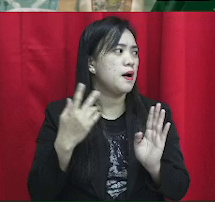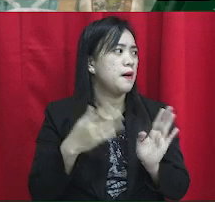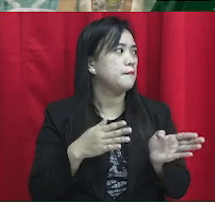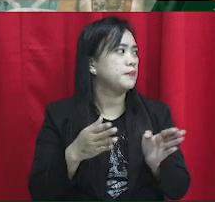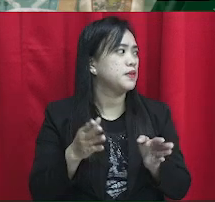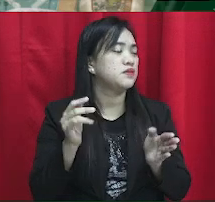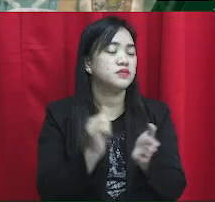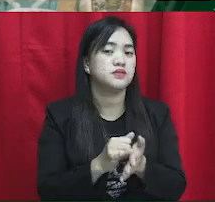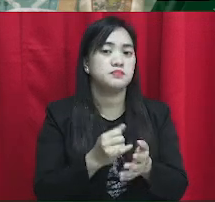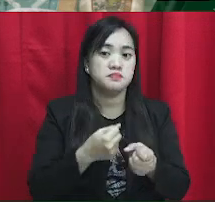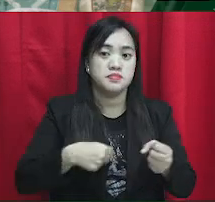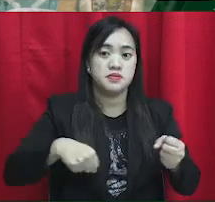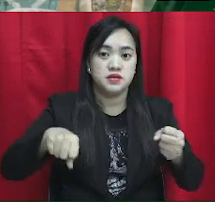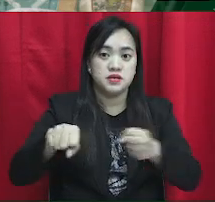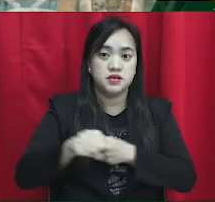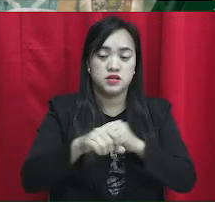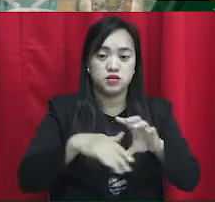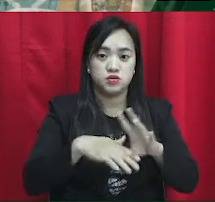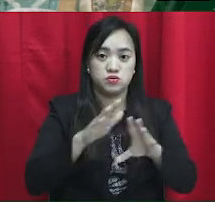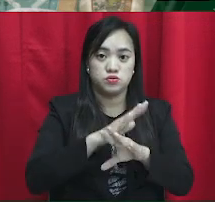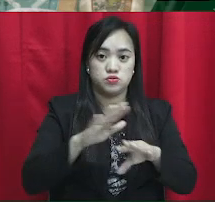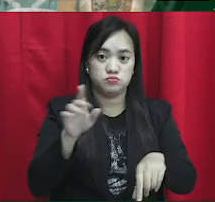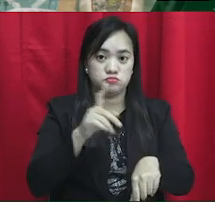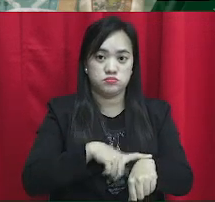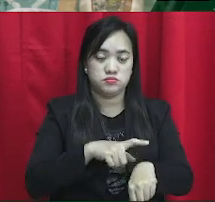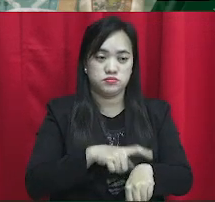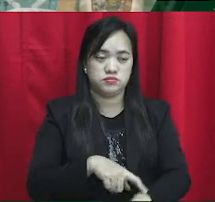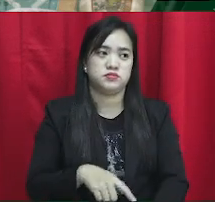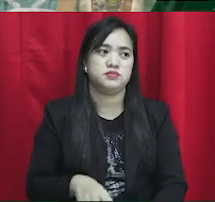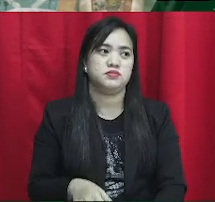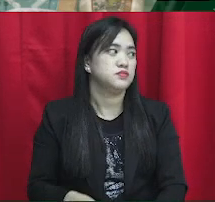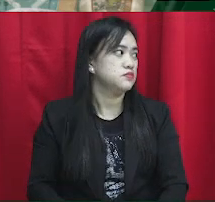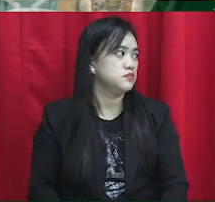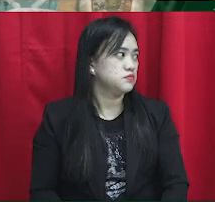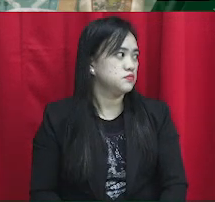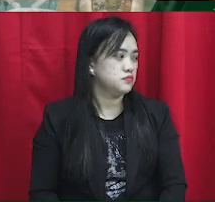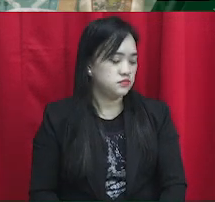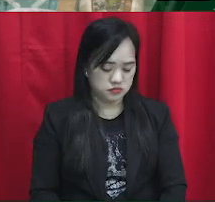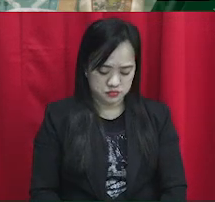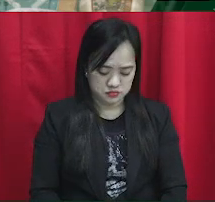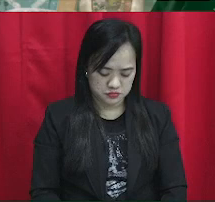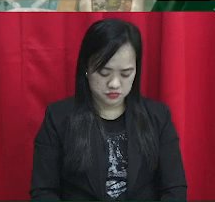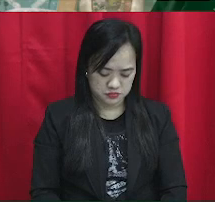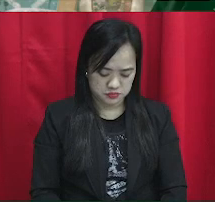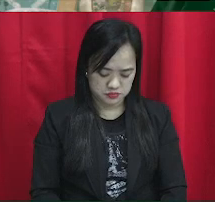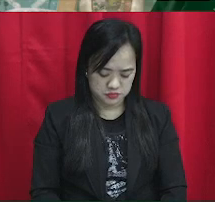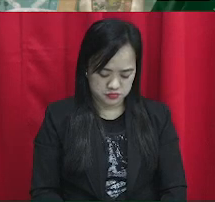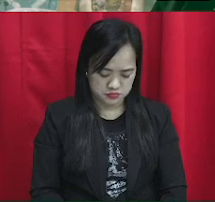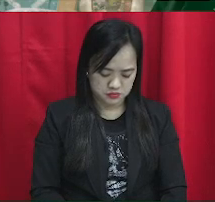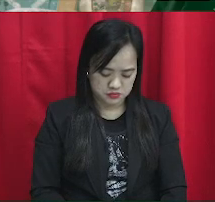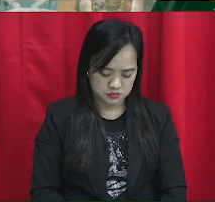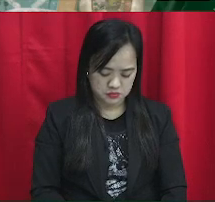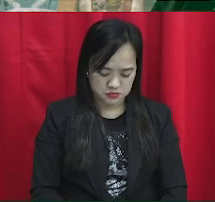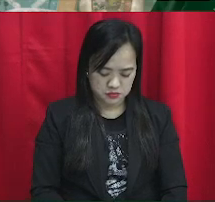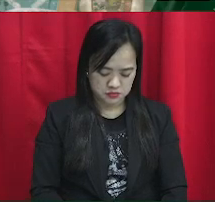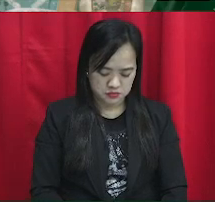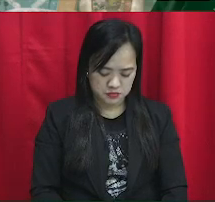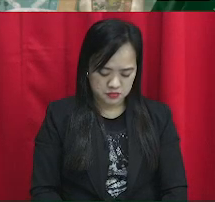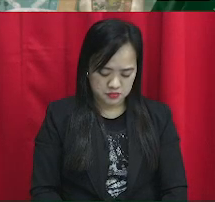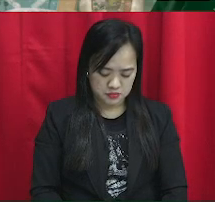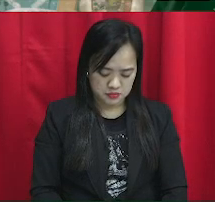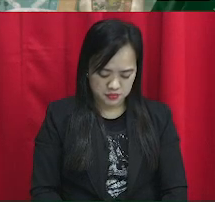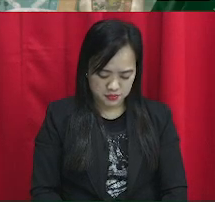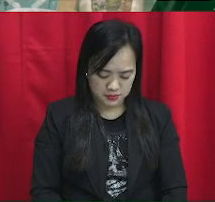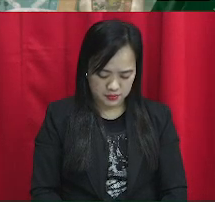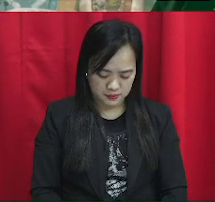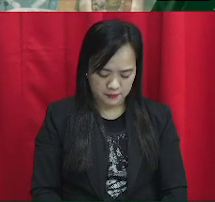budget, our capacity. Uh-huh. O, diba? Nandun pa rin tayo. I-focus natin kung ano talaga yung essence ng